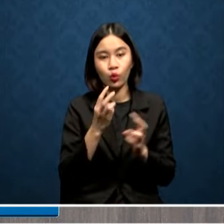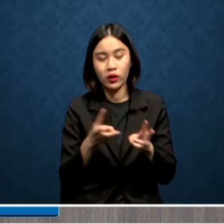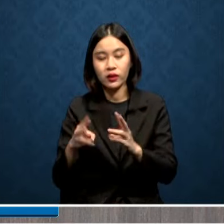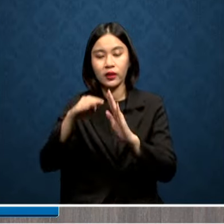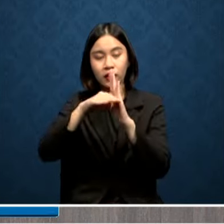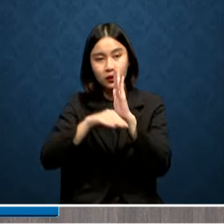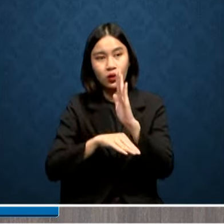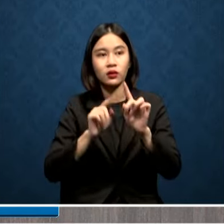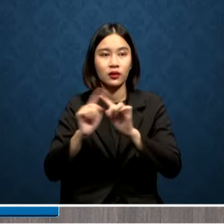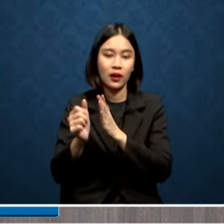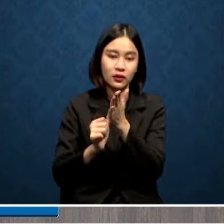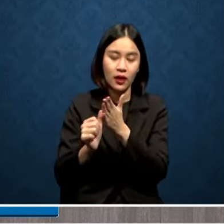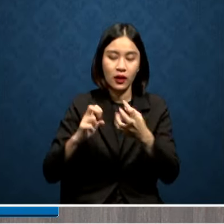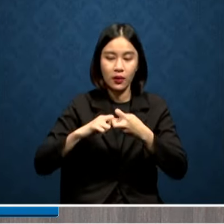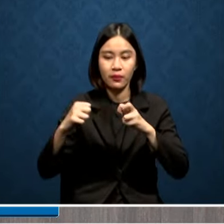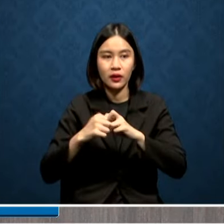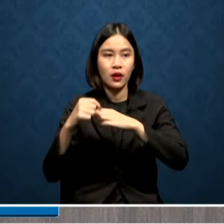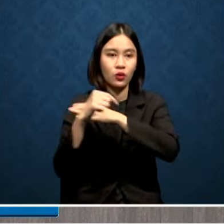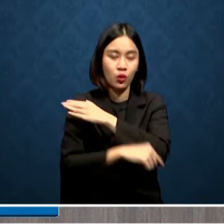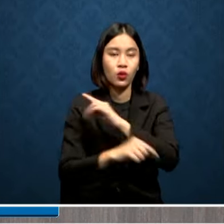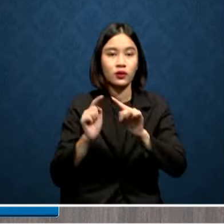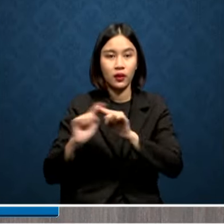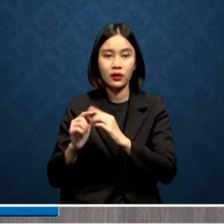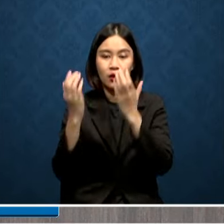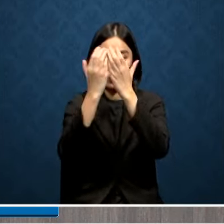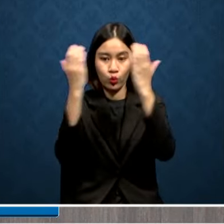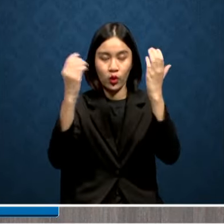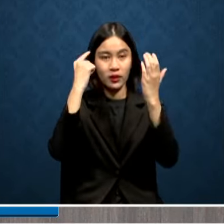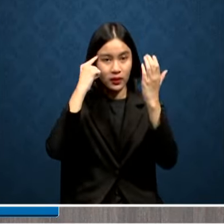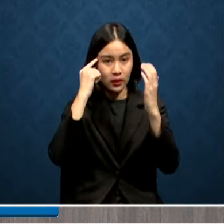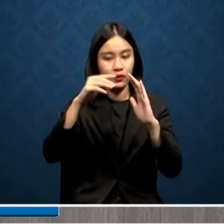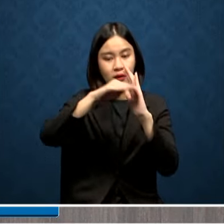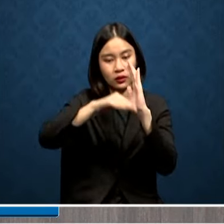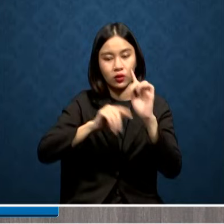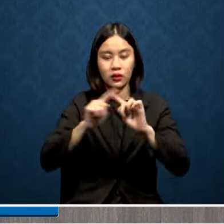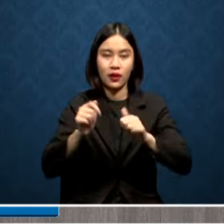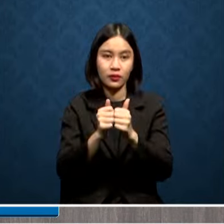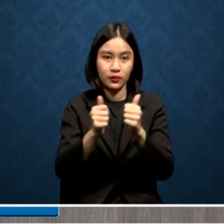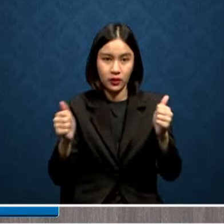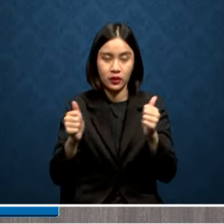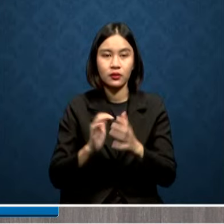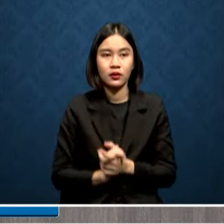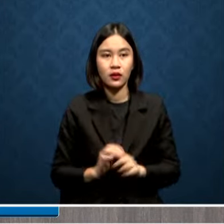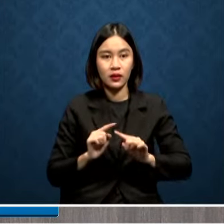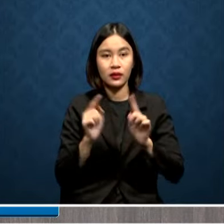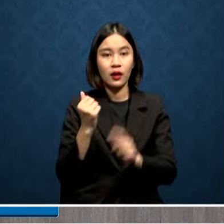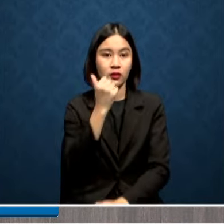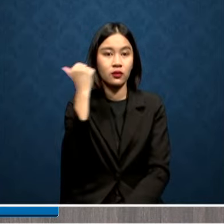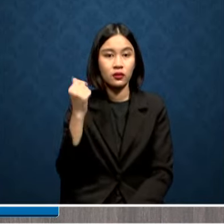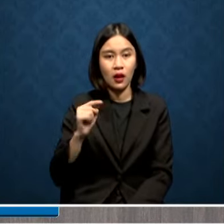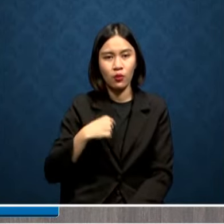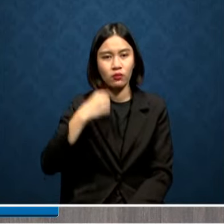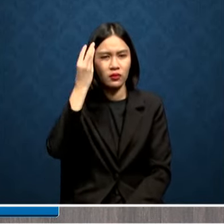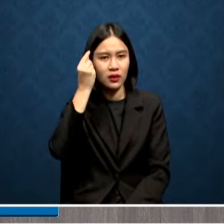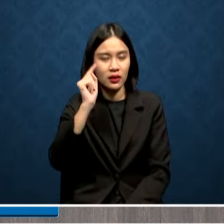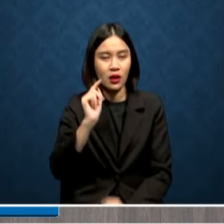จะแก้ไขปัญหาการทุจริตที่รัฐธรรมนูญวางหลักการไว้ดีแล้วแต่เรื่องอื่นๆผมคิด